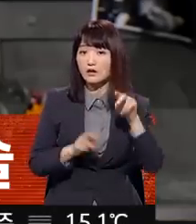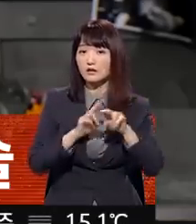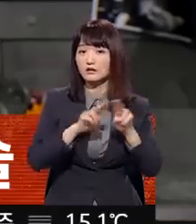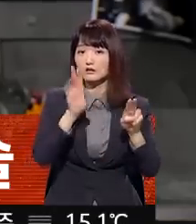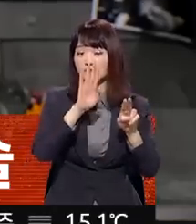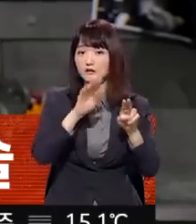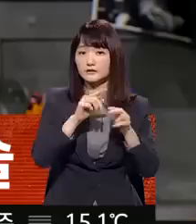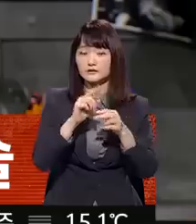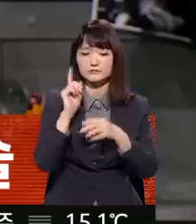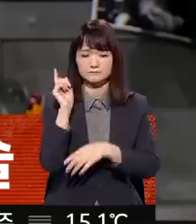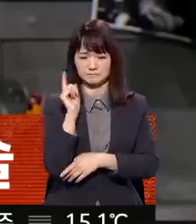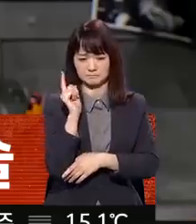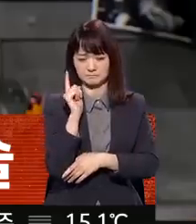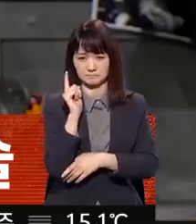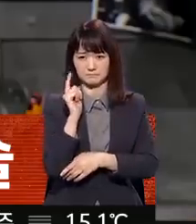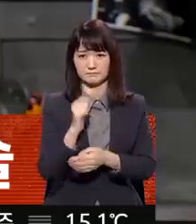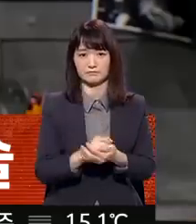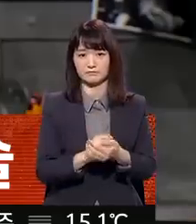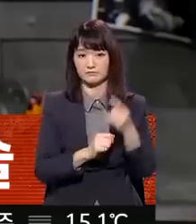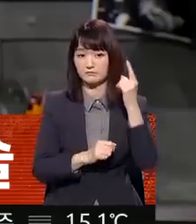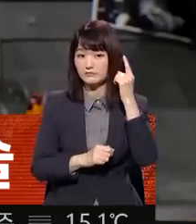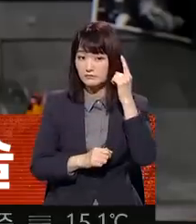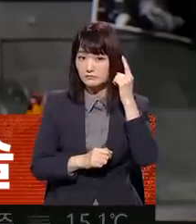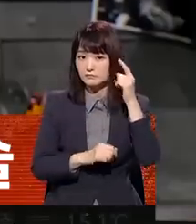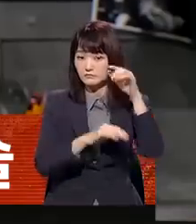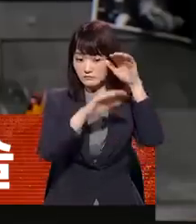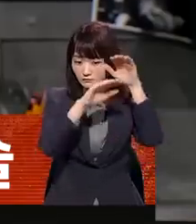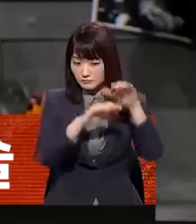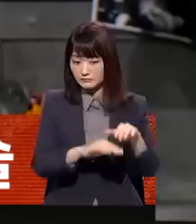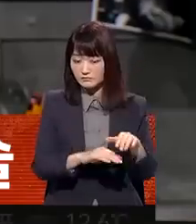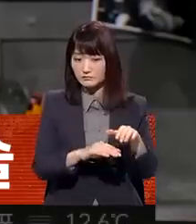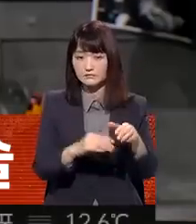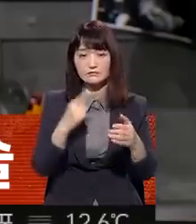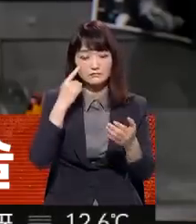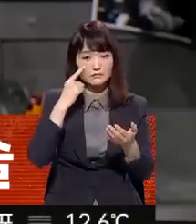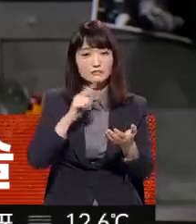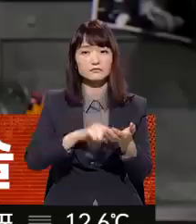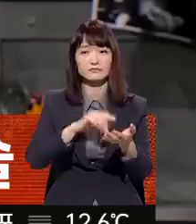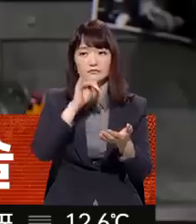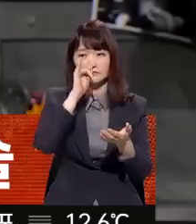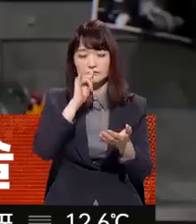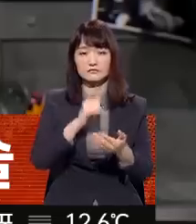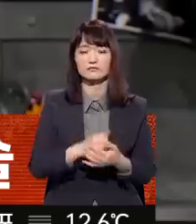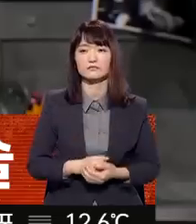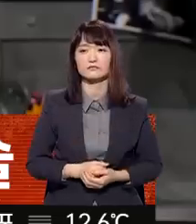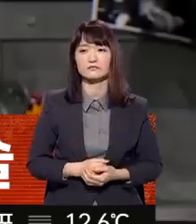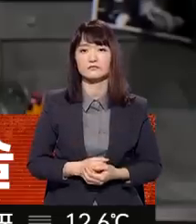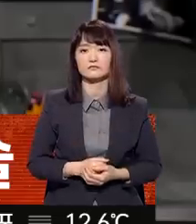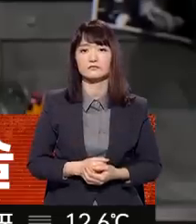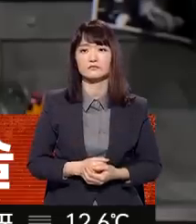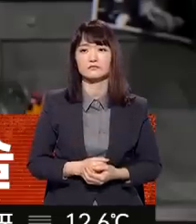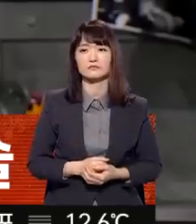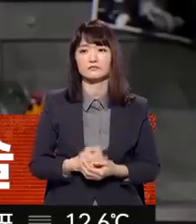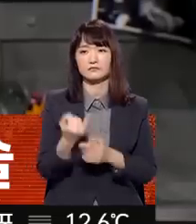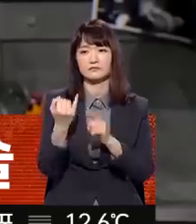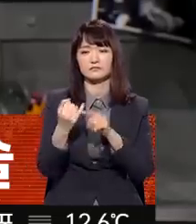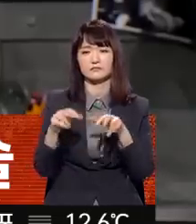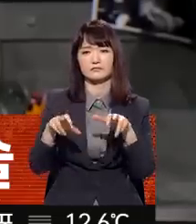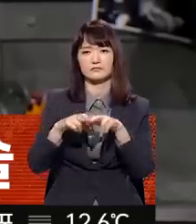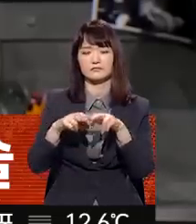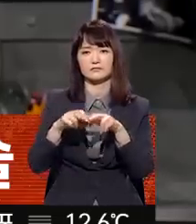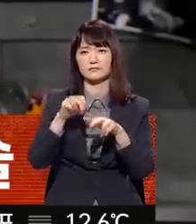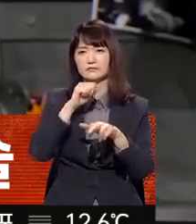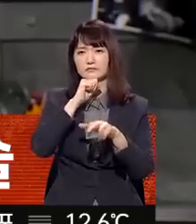사용하고 있었어요. 아. 그러니까 휴대폰 내용을 보면 어느 정도의 내용은 나올 수 있는 것 같기도 하고 또 그리고 이 여성이 장애 등급을 받지는